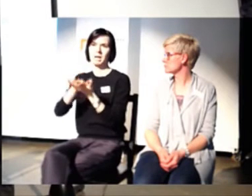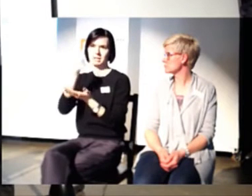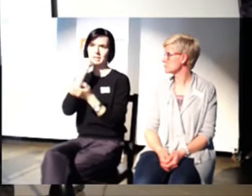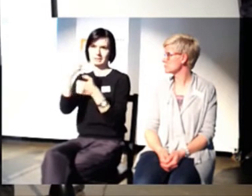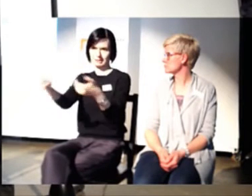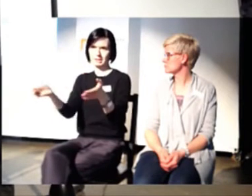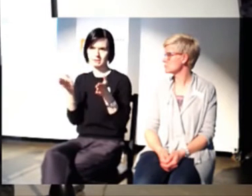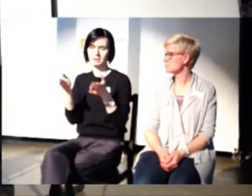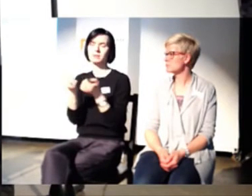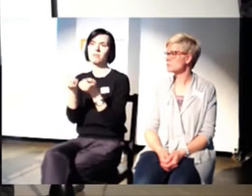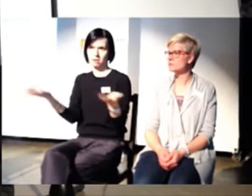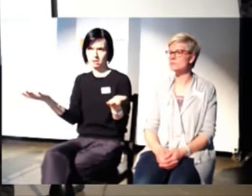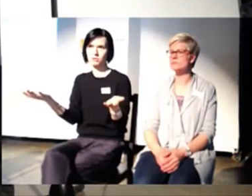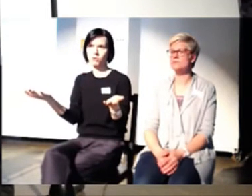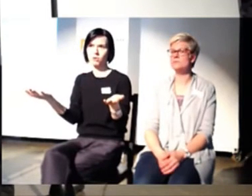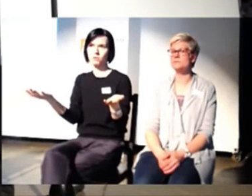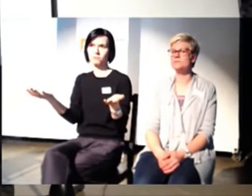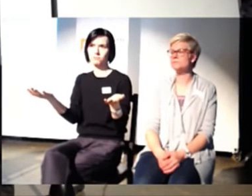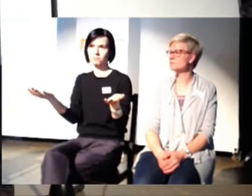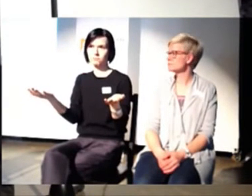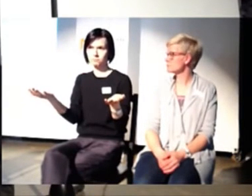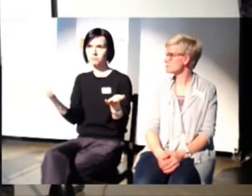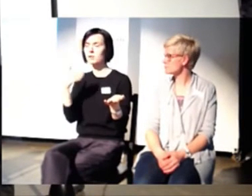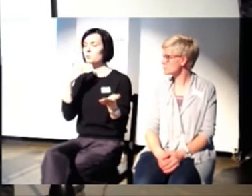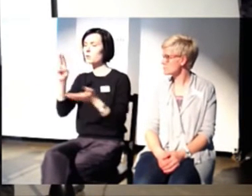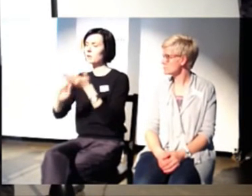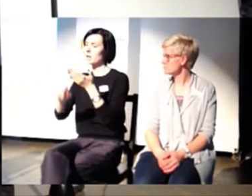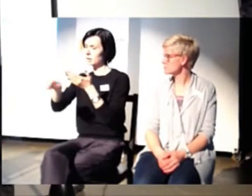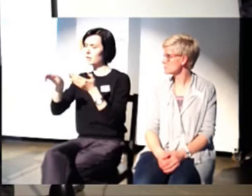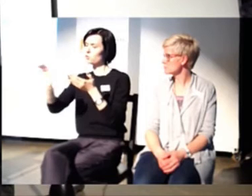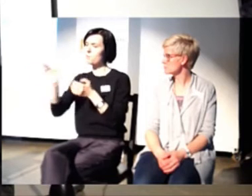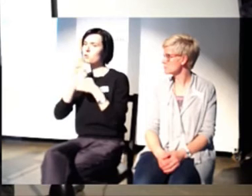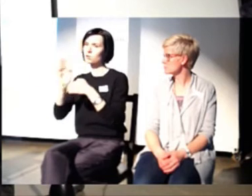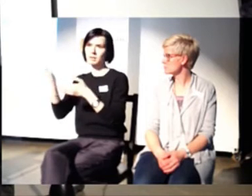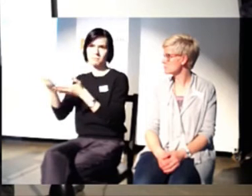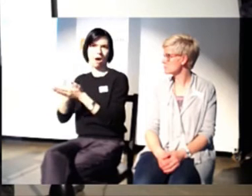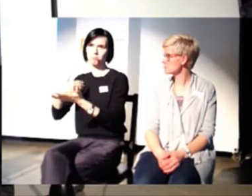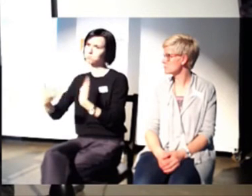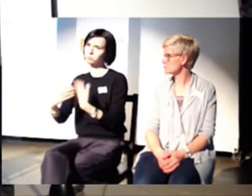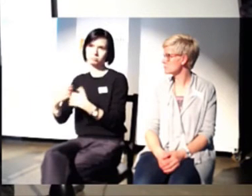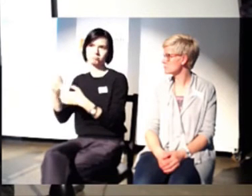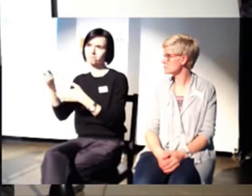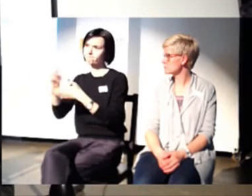tarjoaminen taiteilijoille, jotka ei voi työskennellä omassa kotimaassaan.